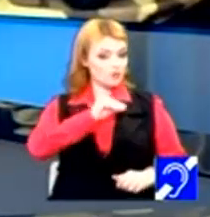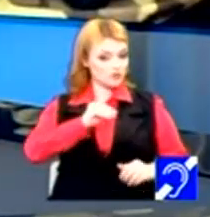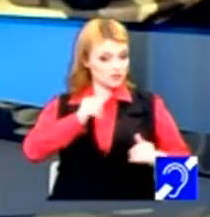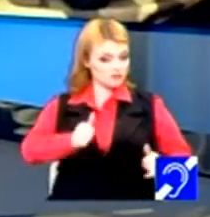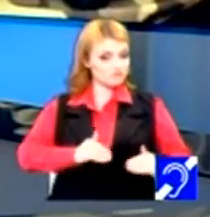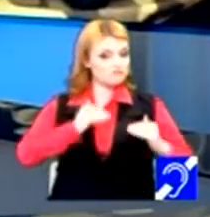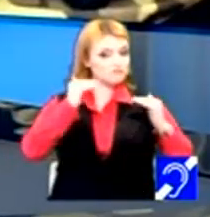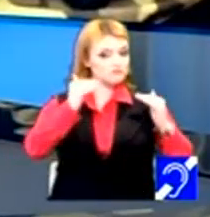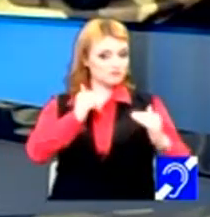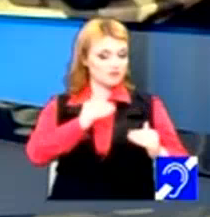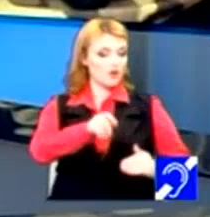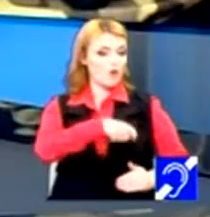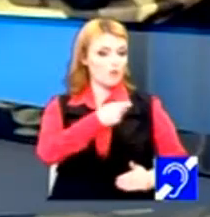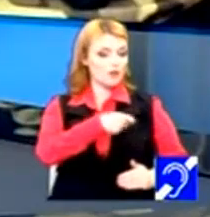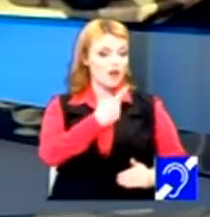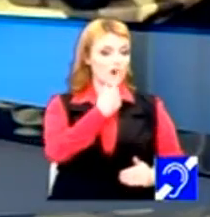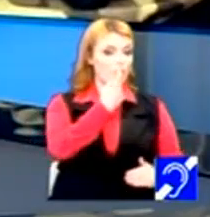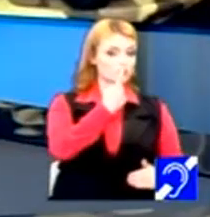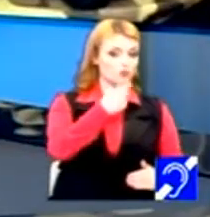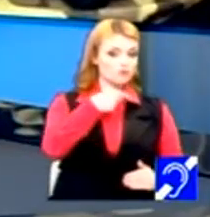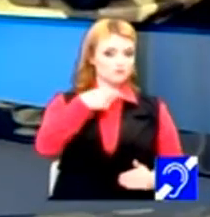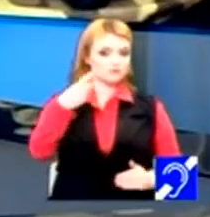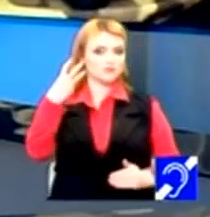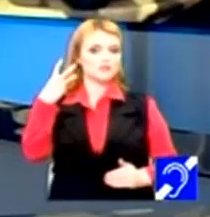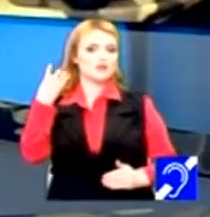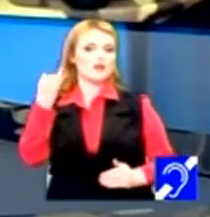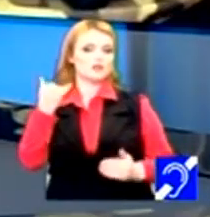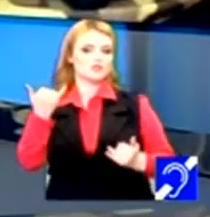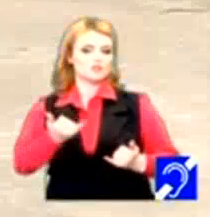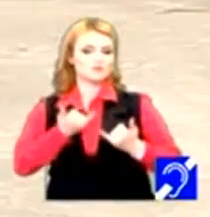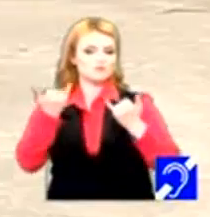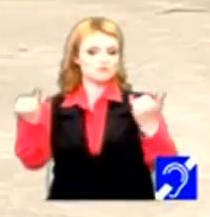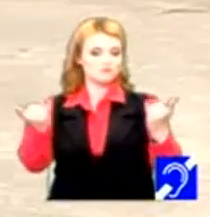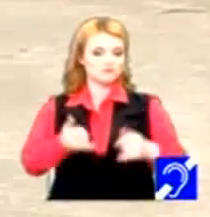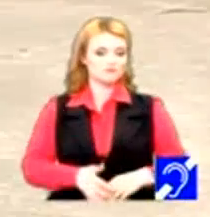majorarea indemnizației pentru ei de la 100 la 300 de lei.